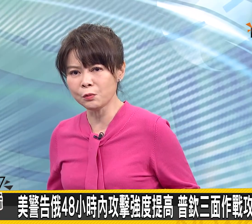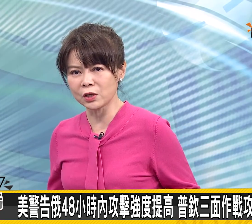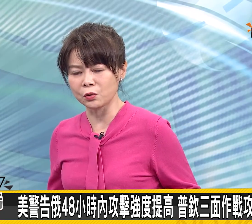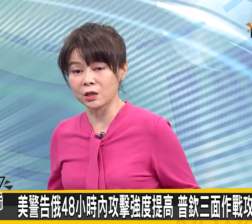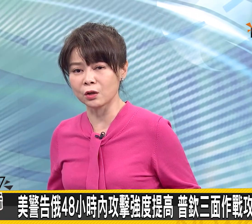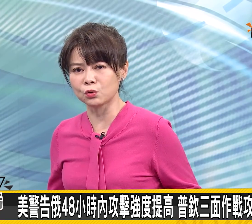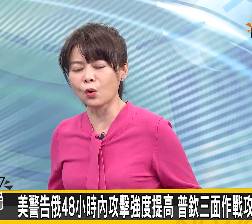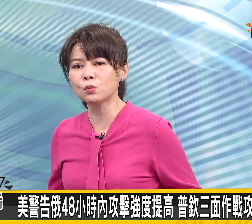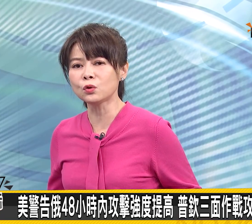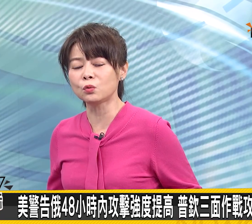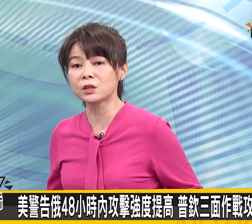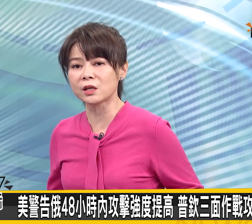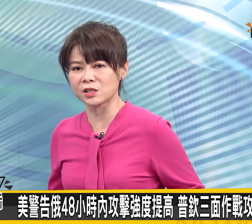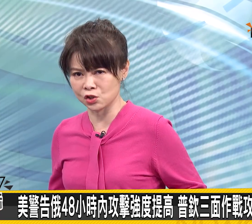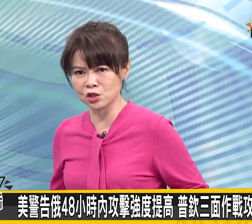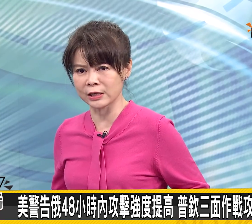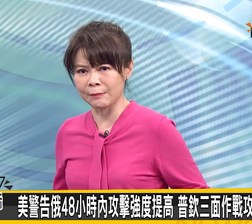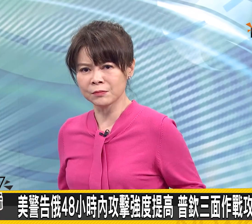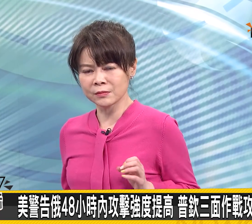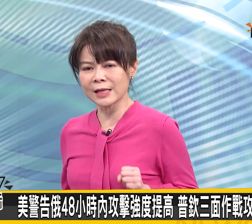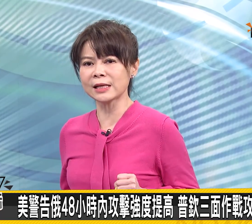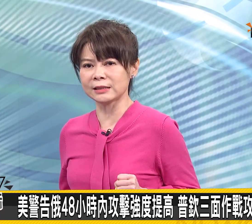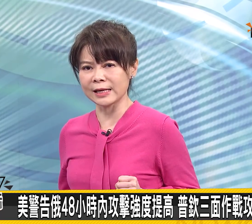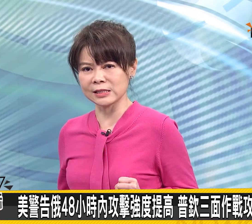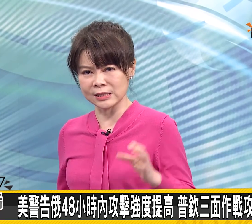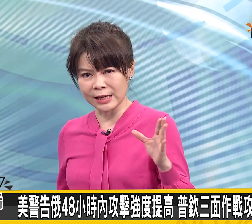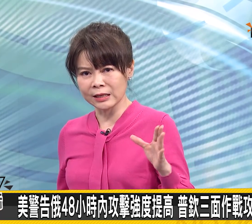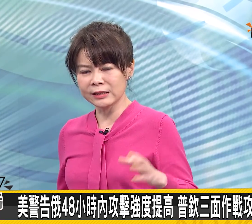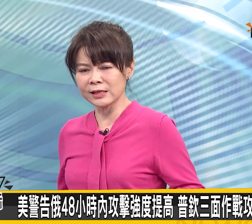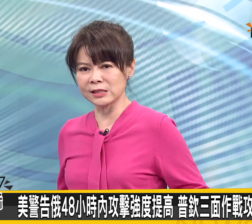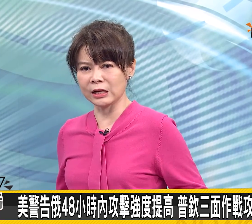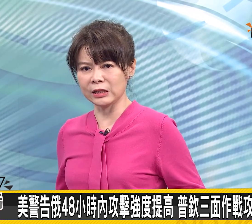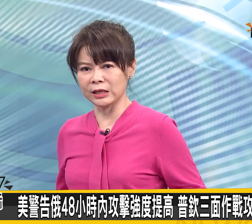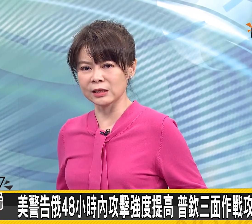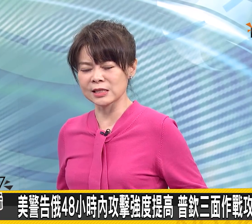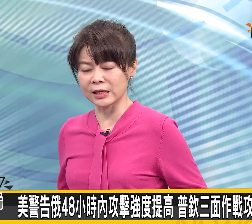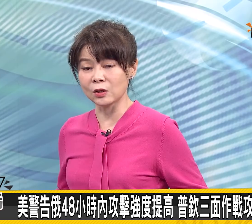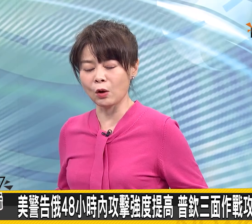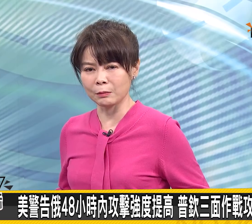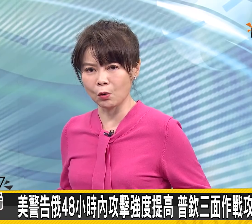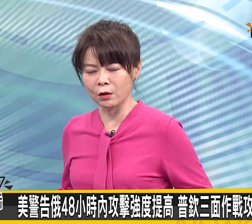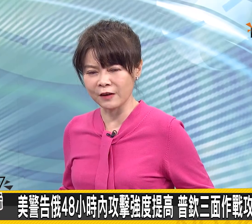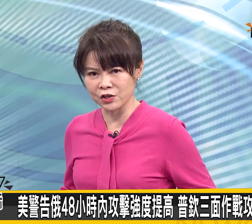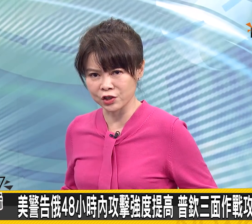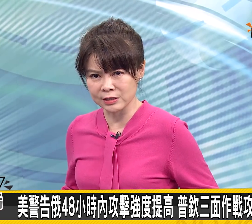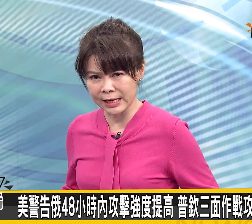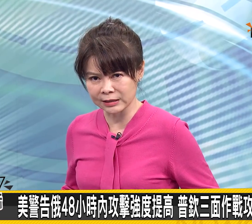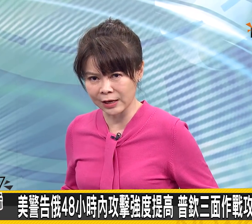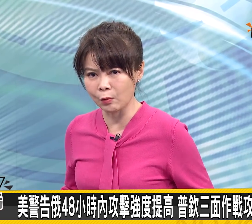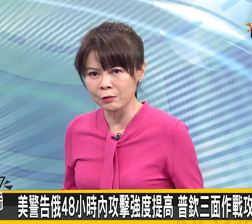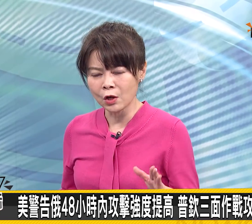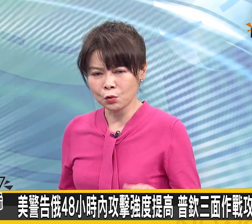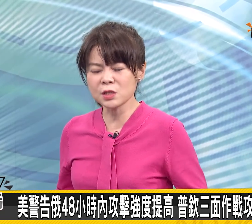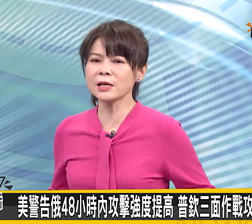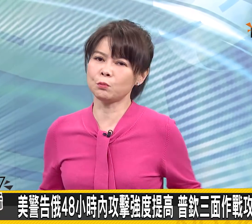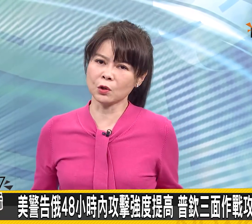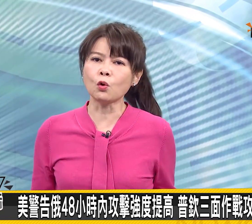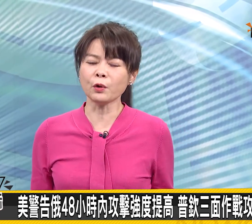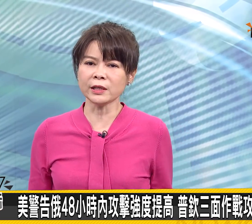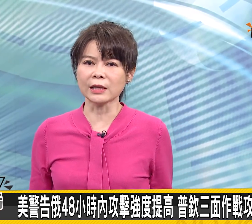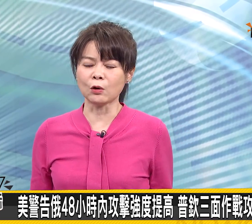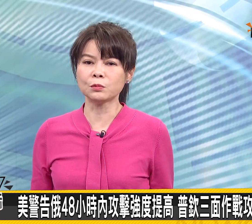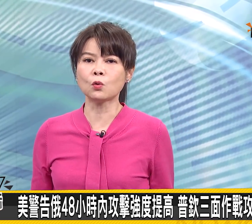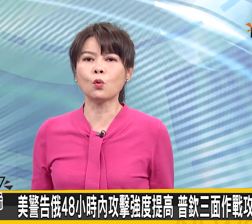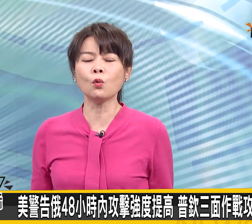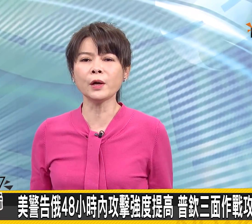说，因为有一个浓浓的即视感，大家很担心啊，那样血淋淋的残忍画面会发生在台湾。于是，在我们